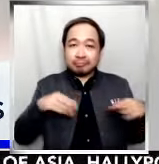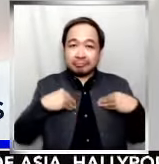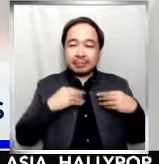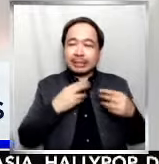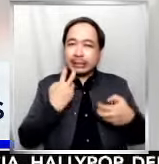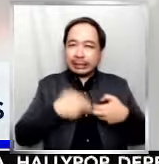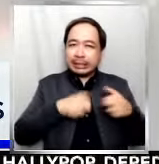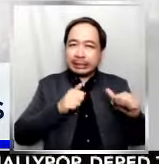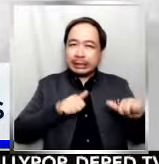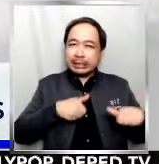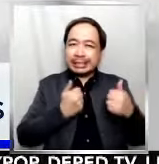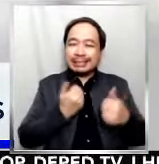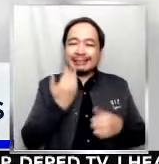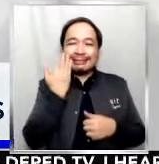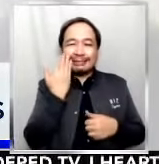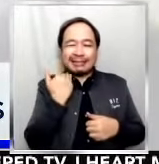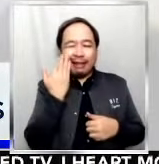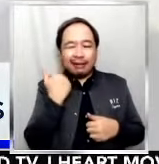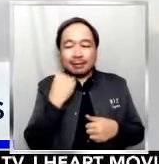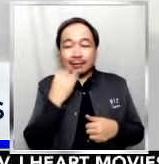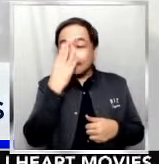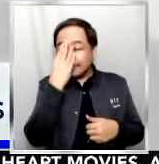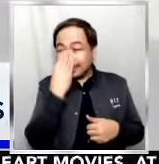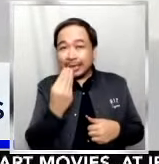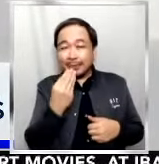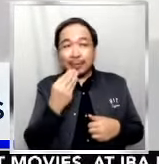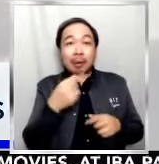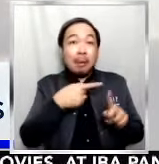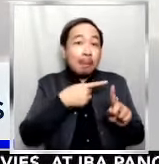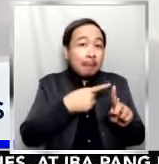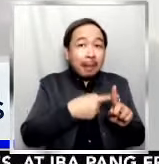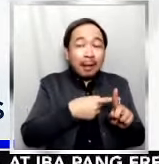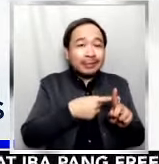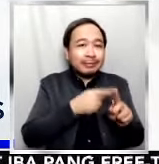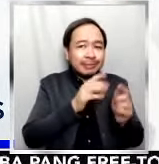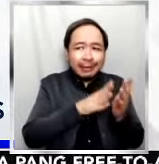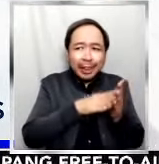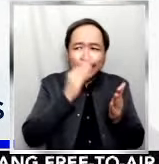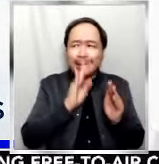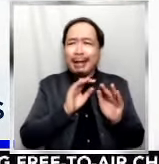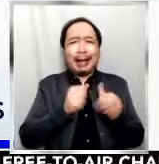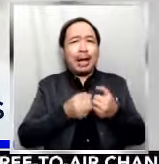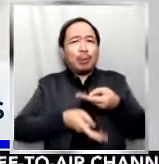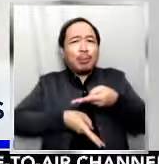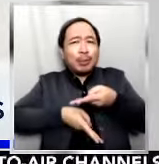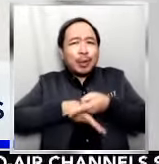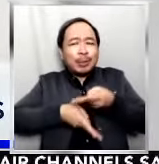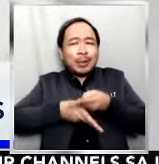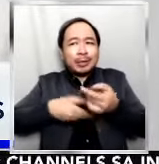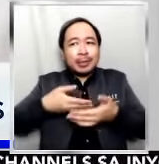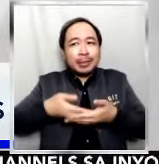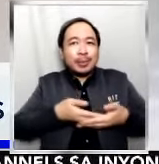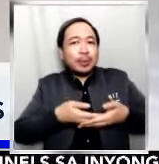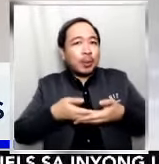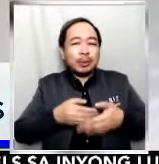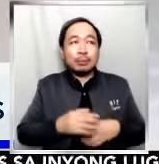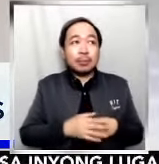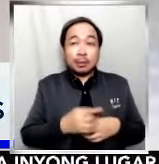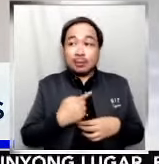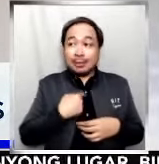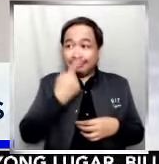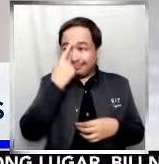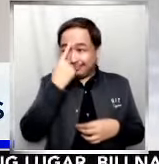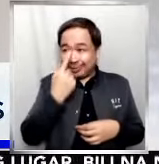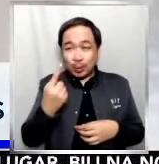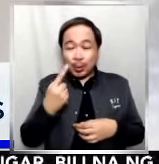at kabi-kabilang new learnings sa pag-aalaga ng sanggol. Siyempre ako lang sa bahay. Wala na yung mama ko dito. Ay, ito na